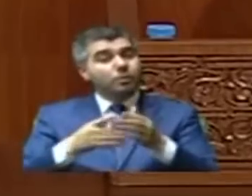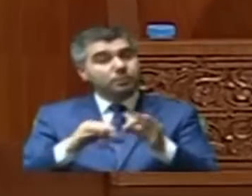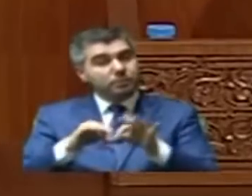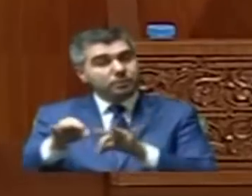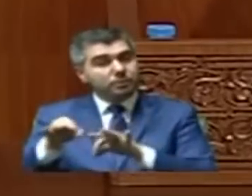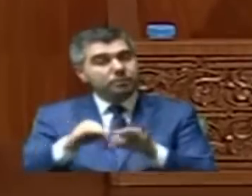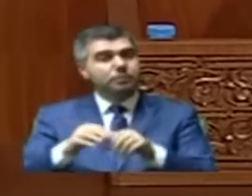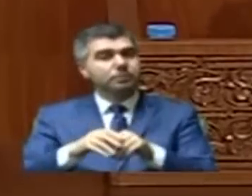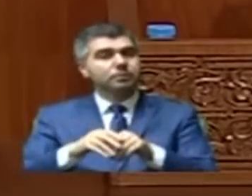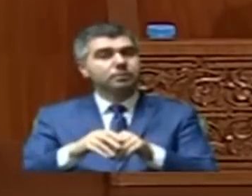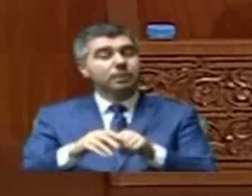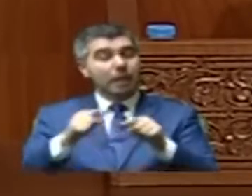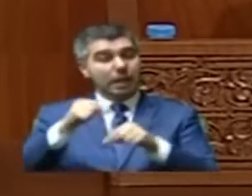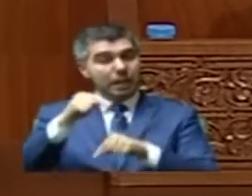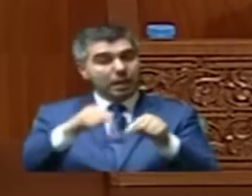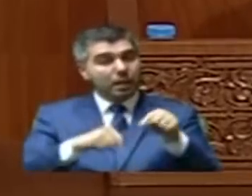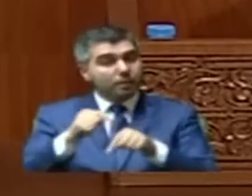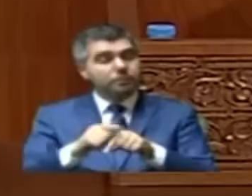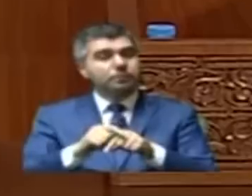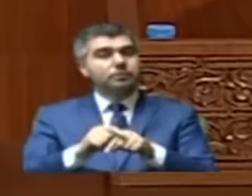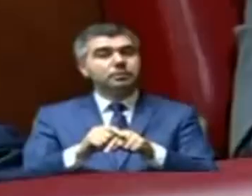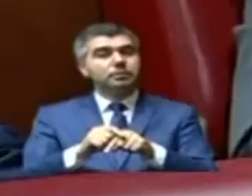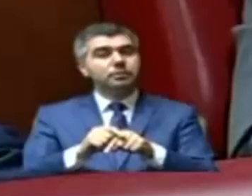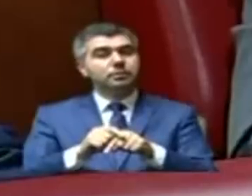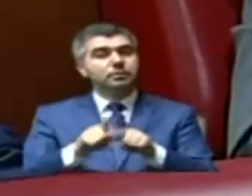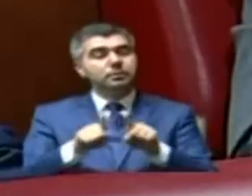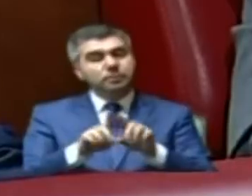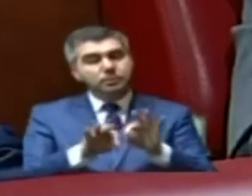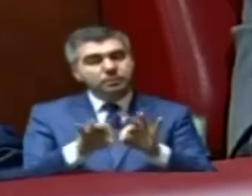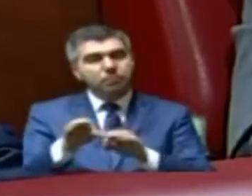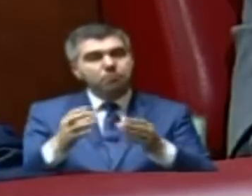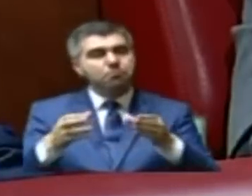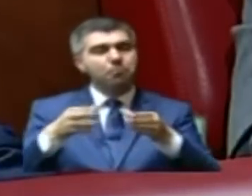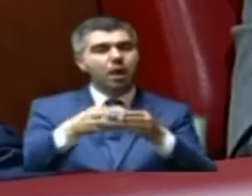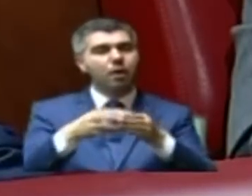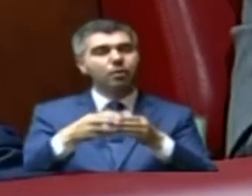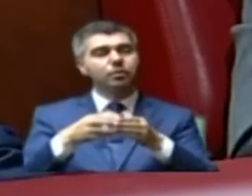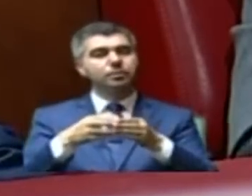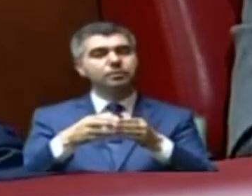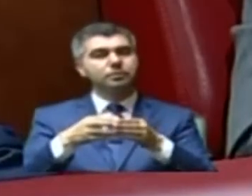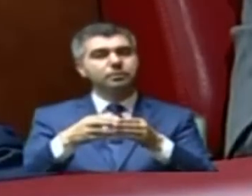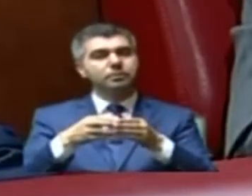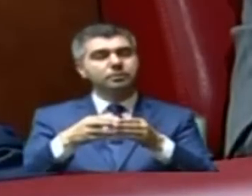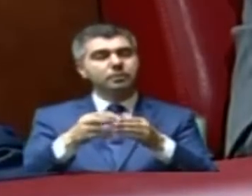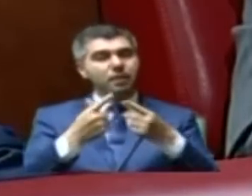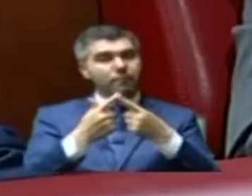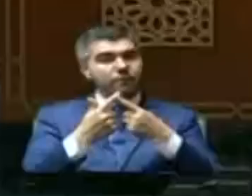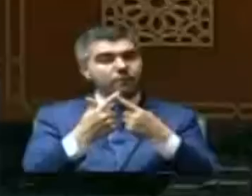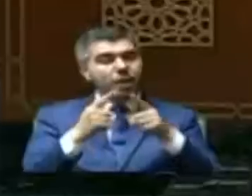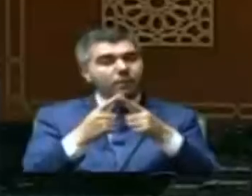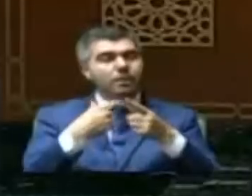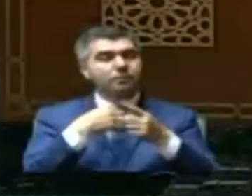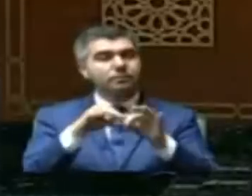فلذلك هشي كاين كاين وفيه الالقائيه اثناء وضع